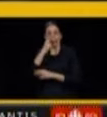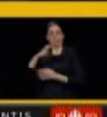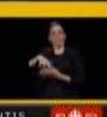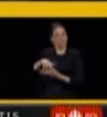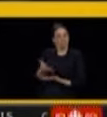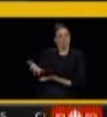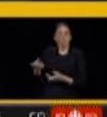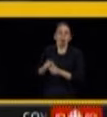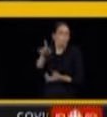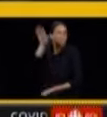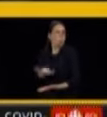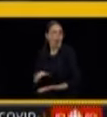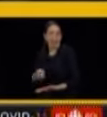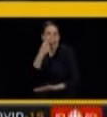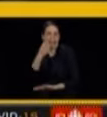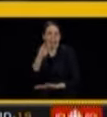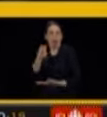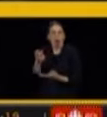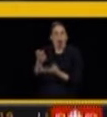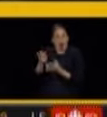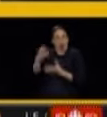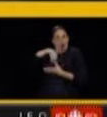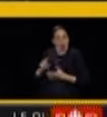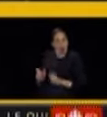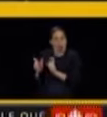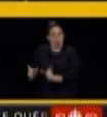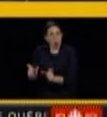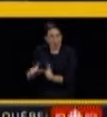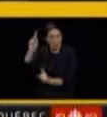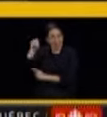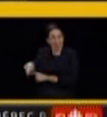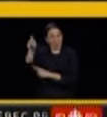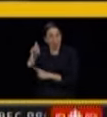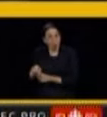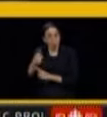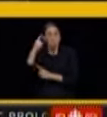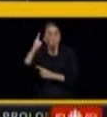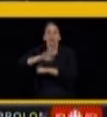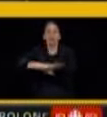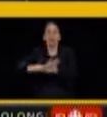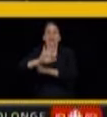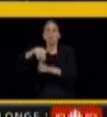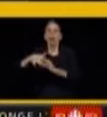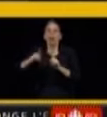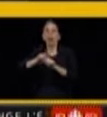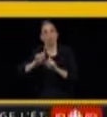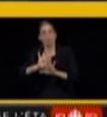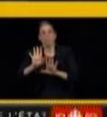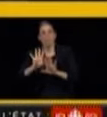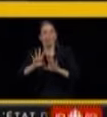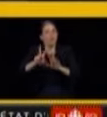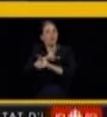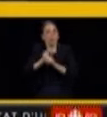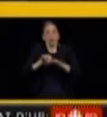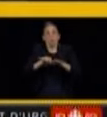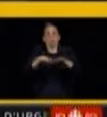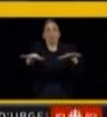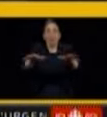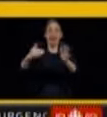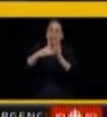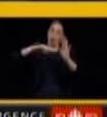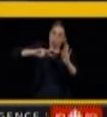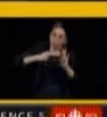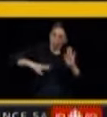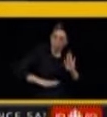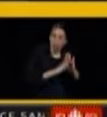pour éviter une trop grosse vague à l'automne? C'est toutes ces discussions-là qu'on a, mais c'est d'abord des discussions qui sont en